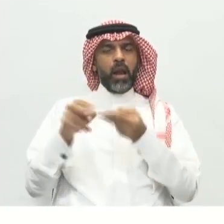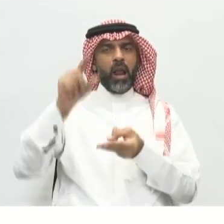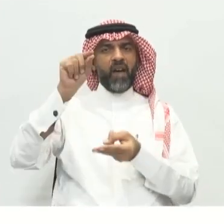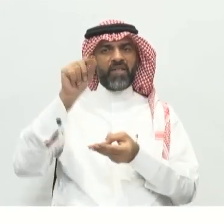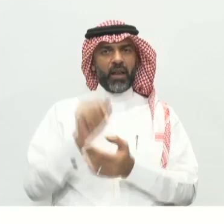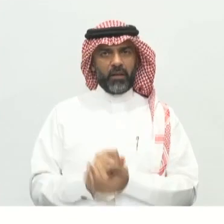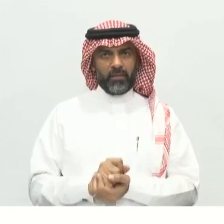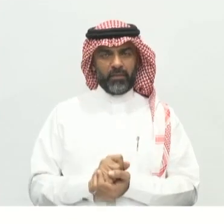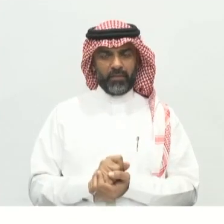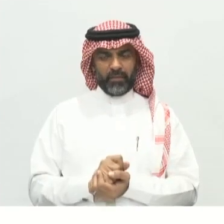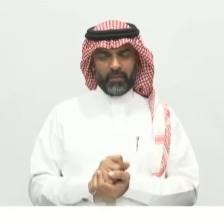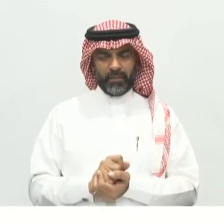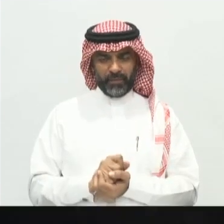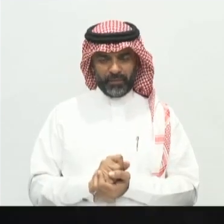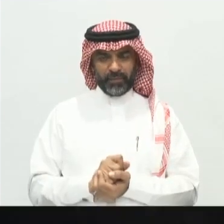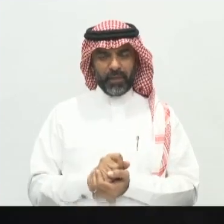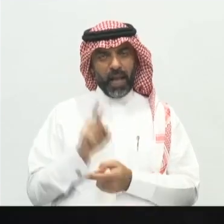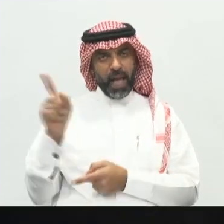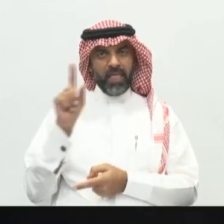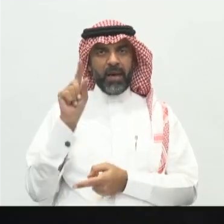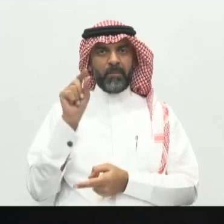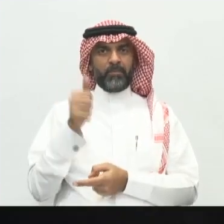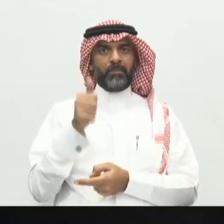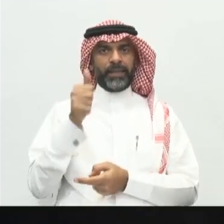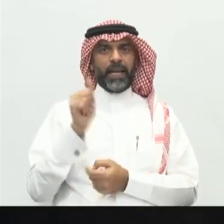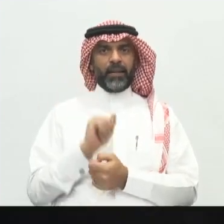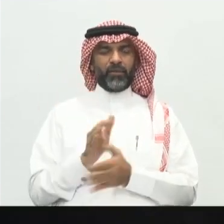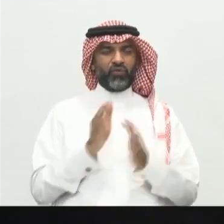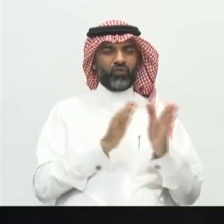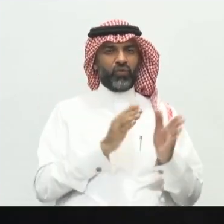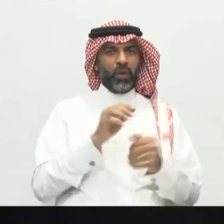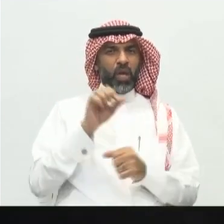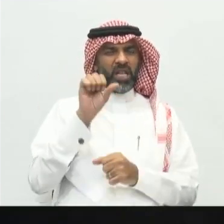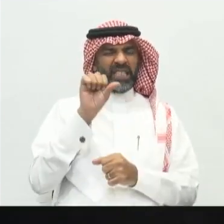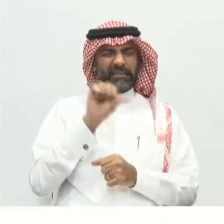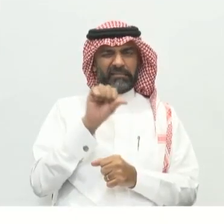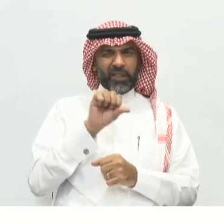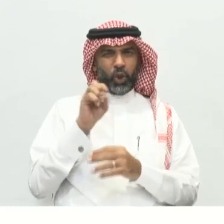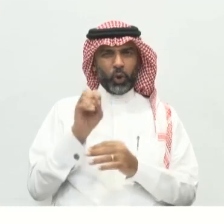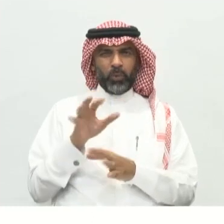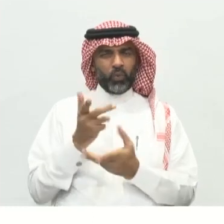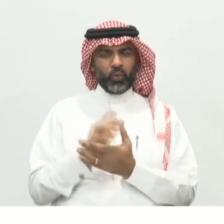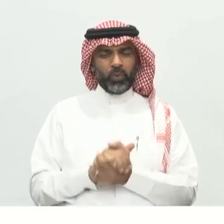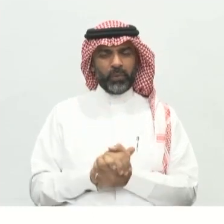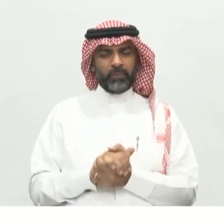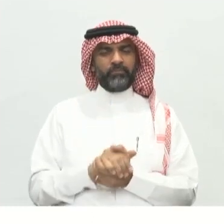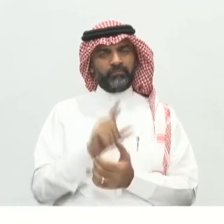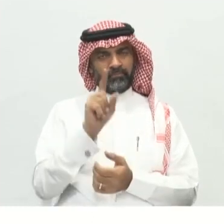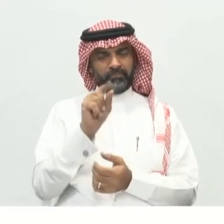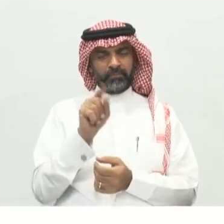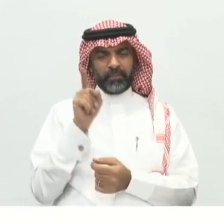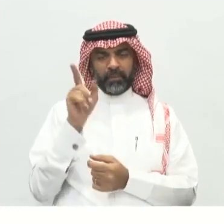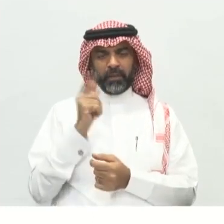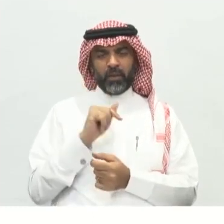المشكله اذا هذه المزايا ما العيوب نذكرها كذلك ممتاز العيوب